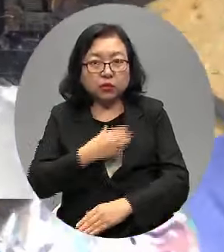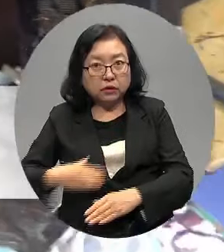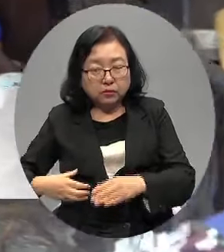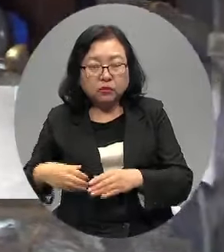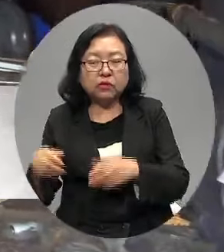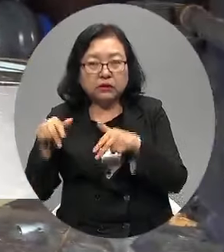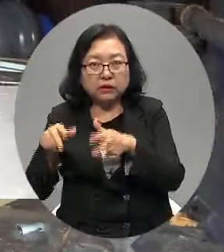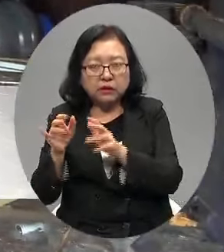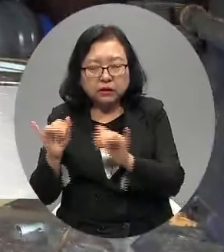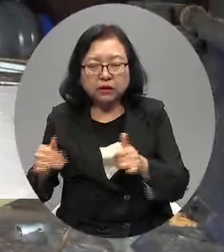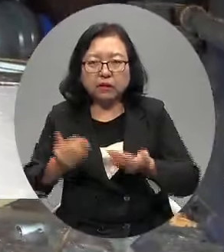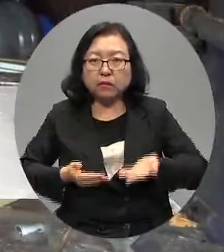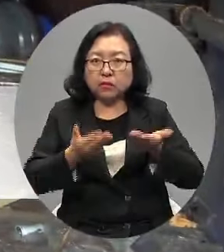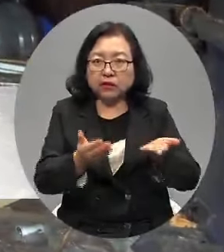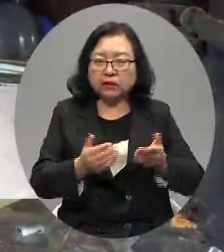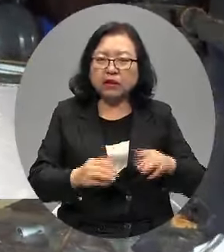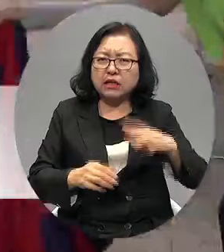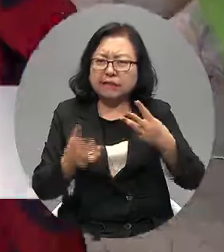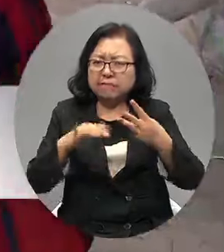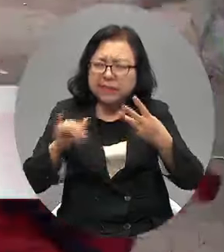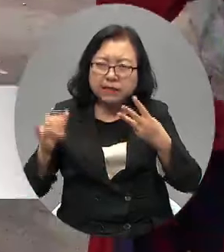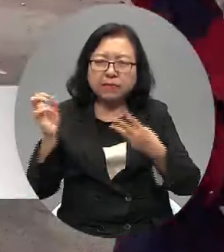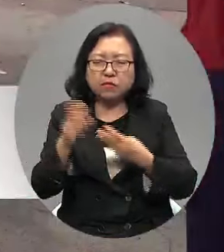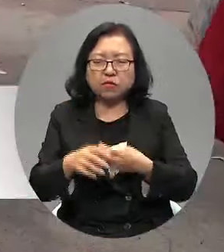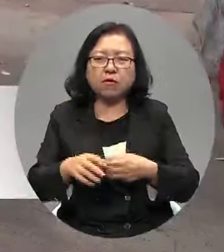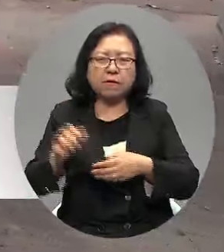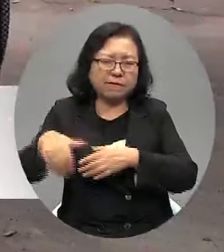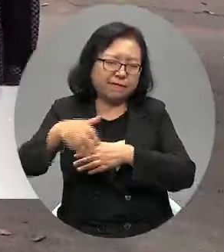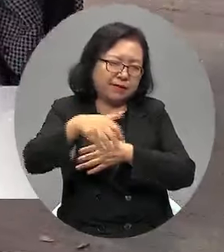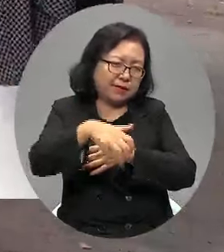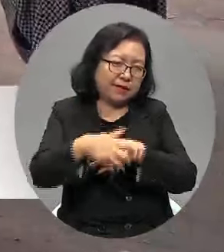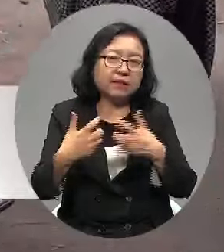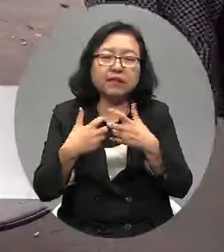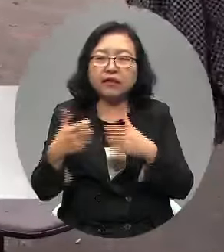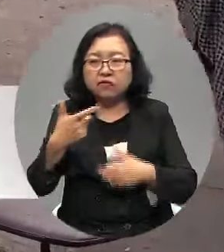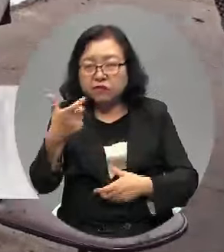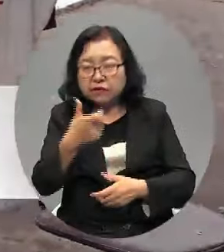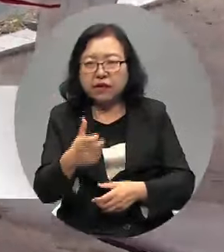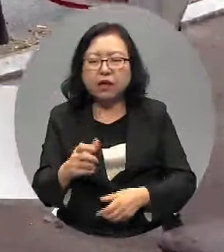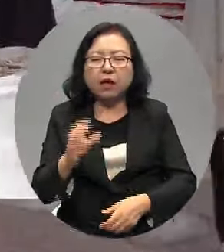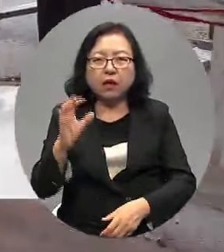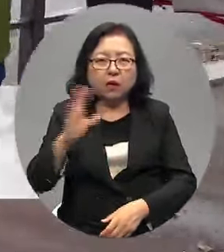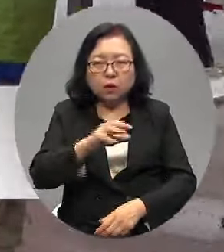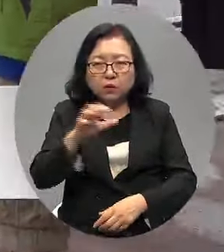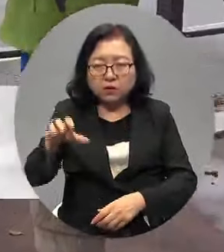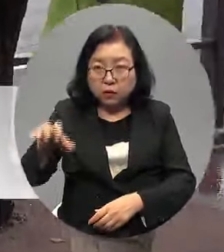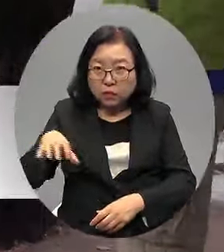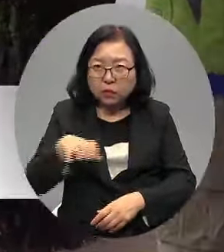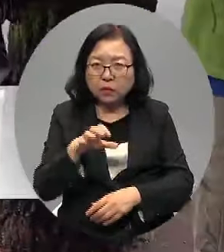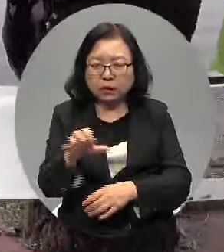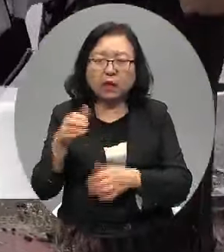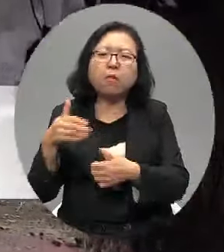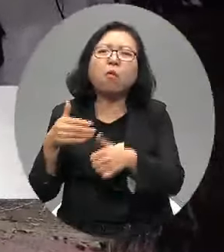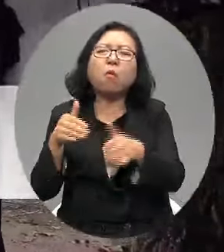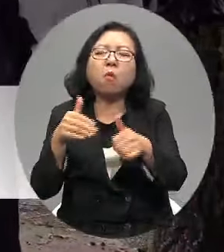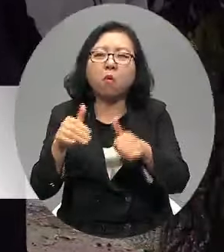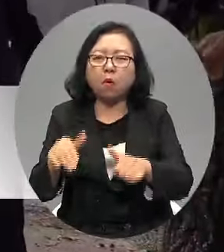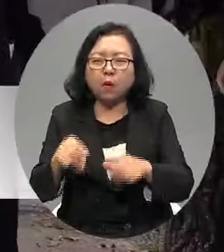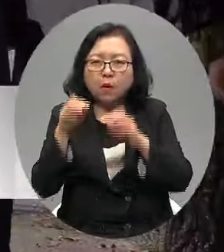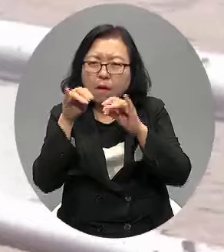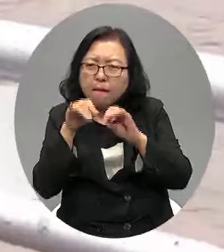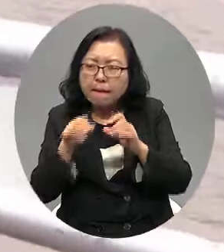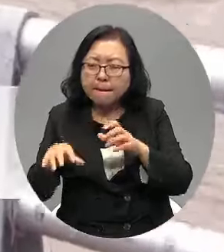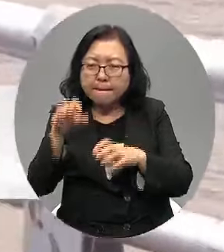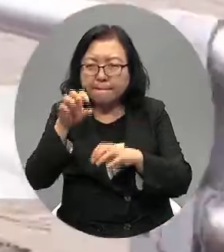자원봉사자 300여 명을 중장비 60여 대와 함께 옥천읍 옥강리, 군서면 상지리 등에 투입해 토사 제거와